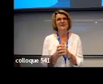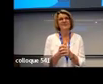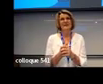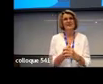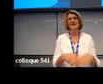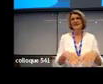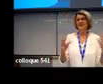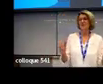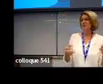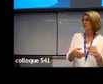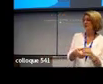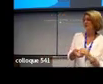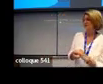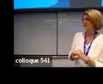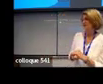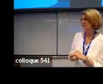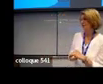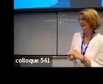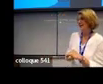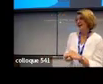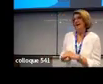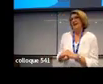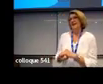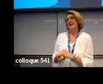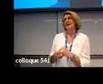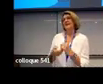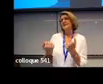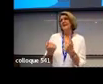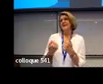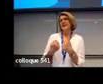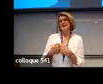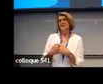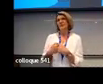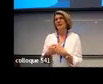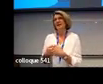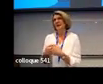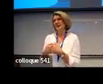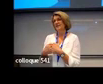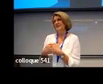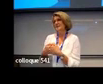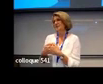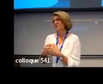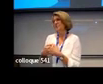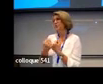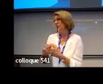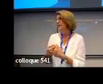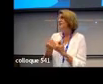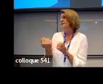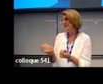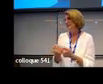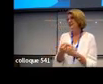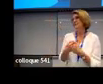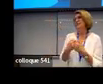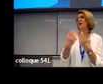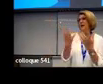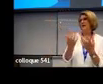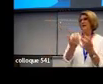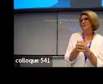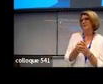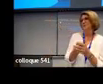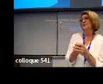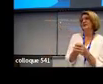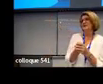a commencé à présenter l'ensemble de toutes les connaissances humaines est extrêmement liée à la façon dont Google, finalement,